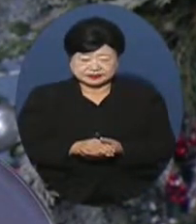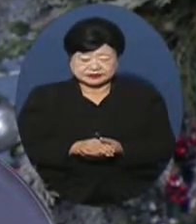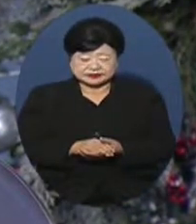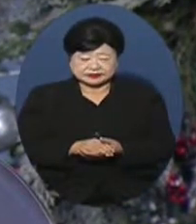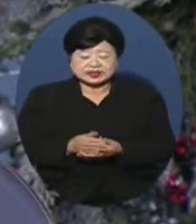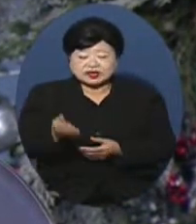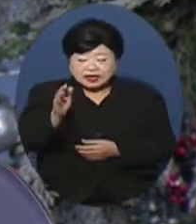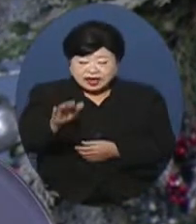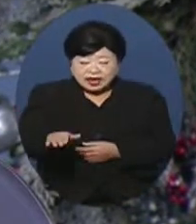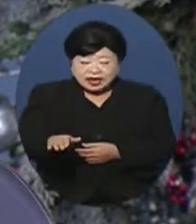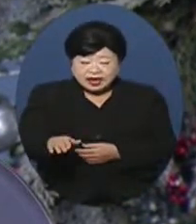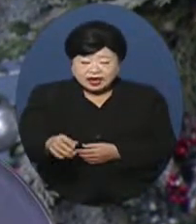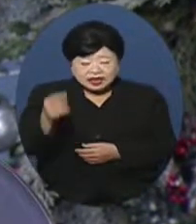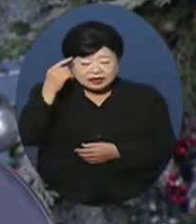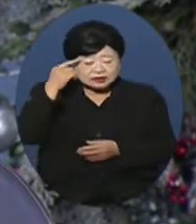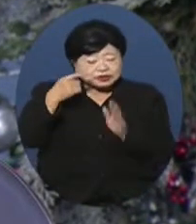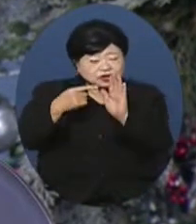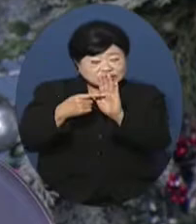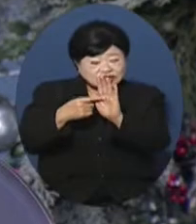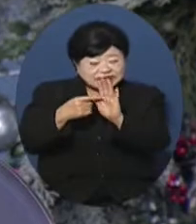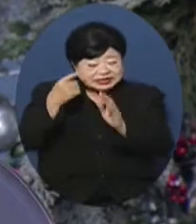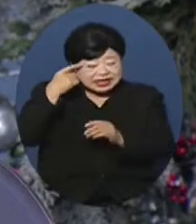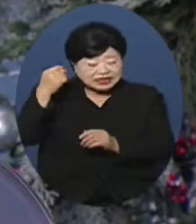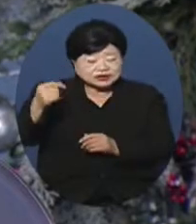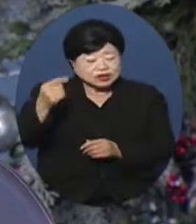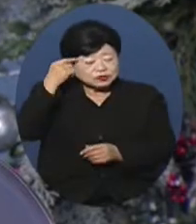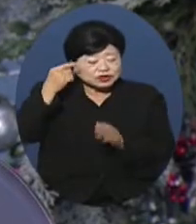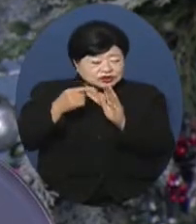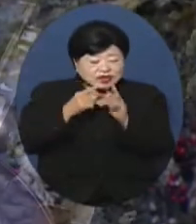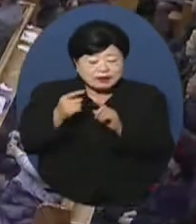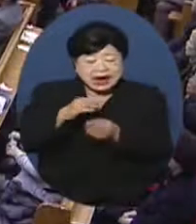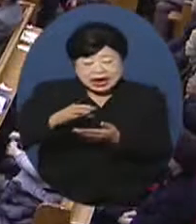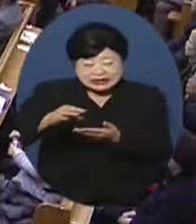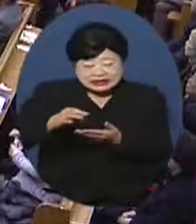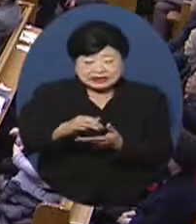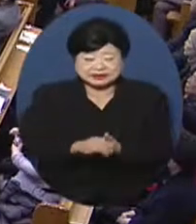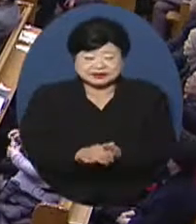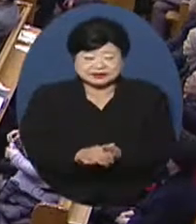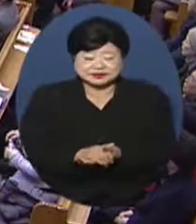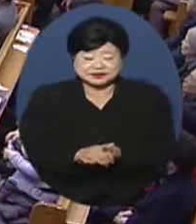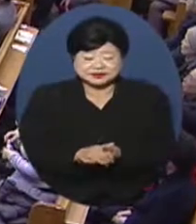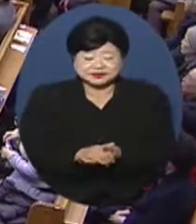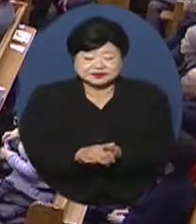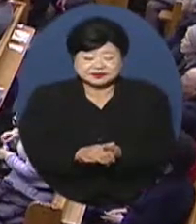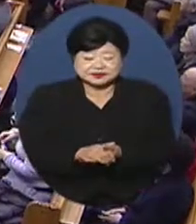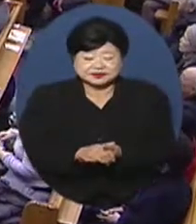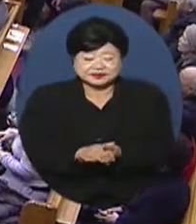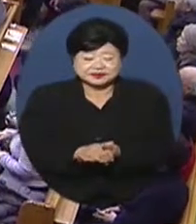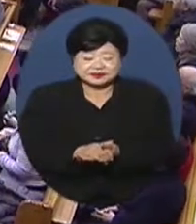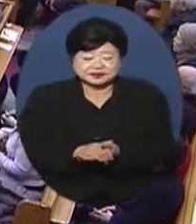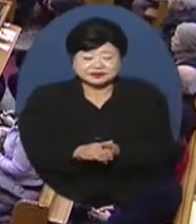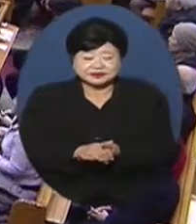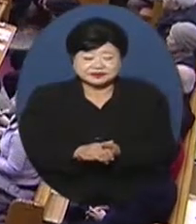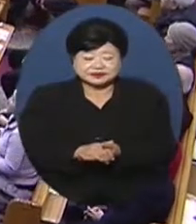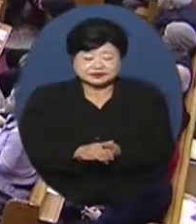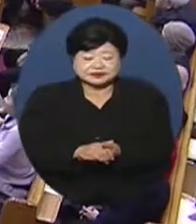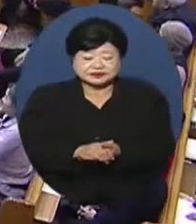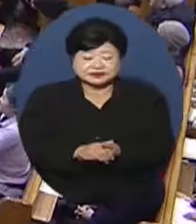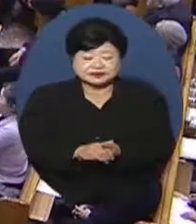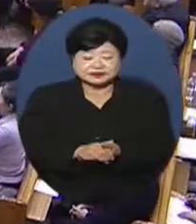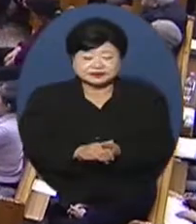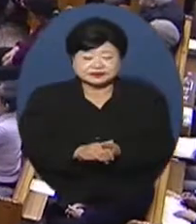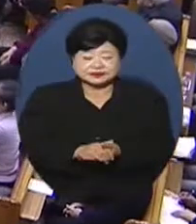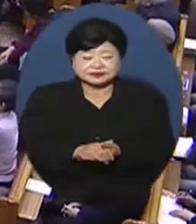표 남구 쟁 적인 생각을 하고 부정적인 말은 하이퍼 이 있습니당